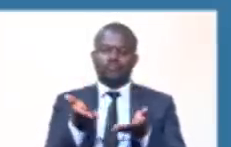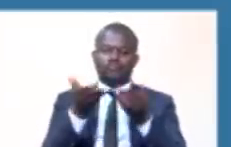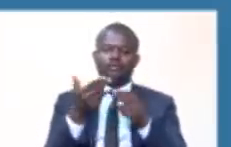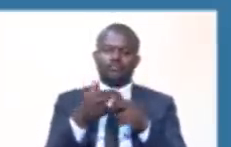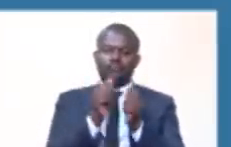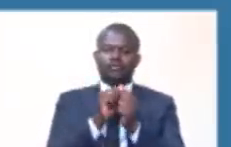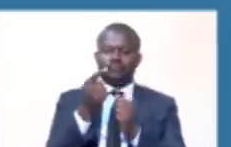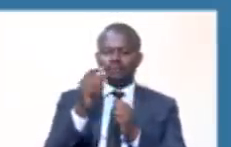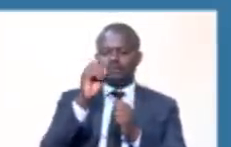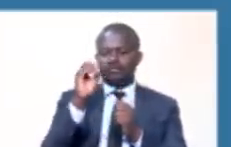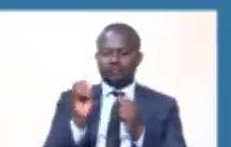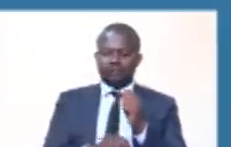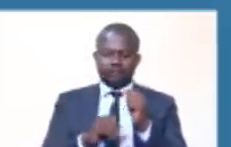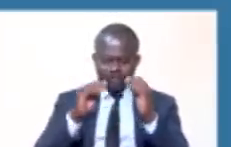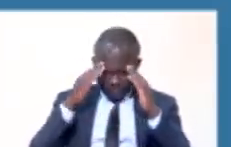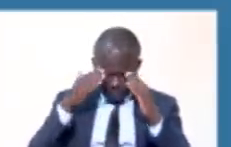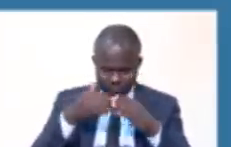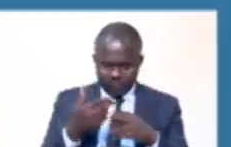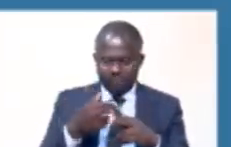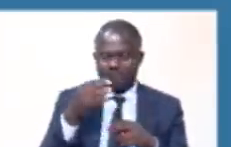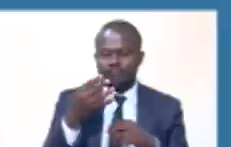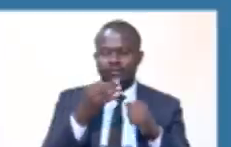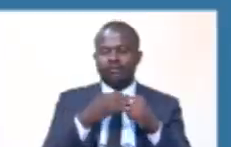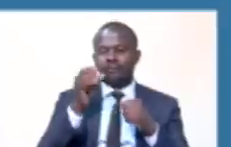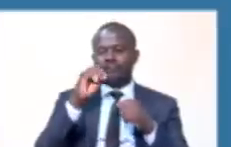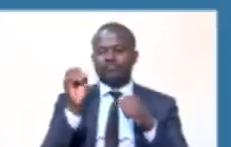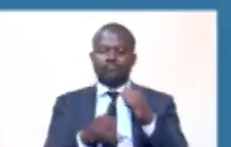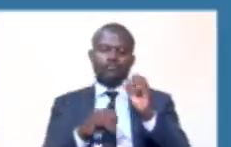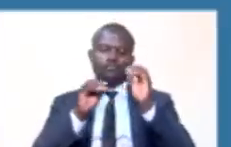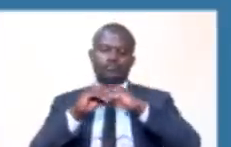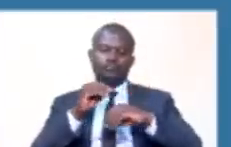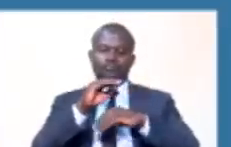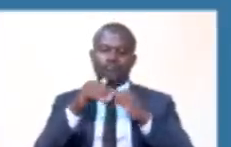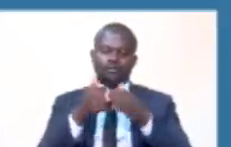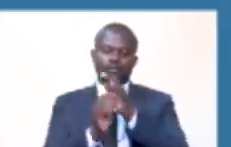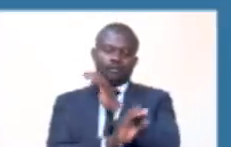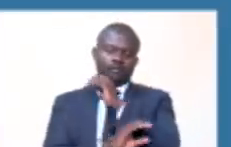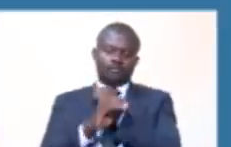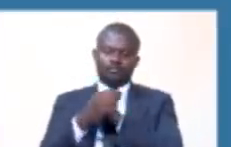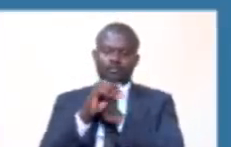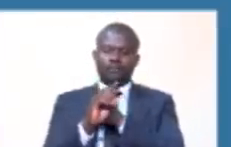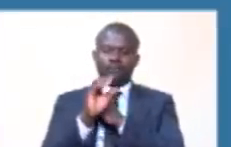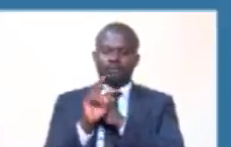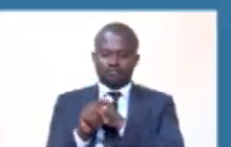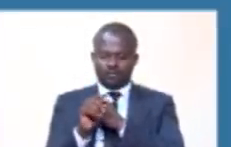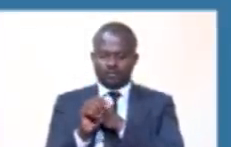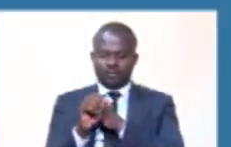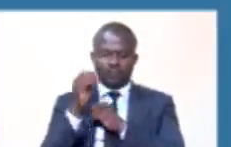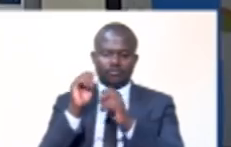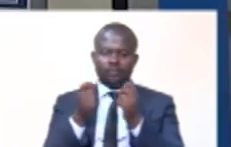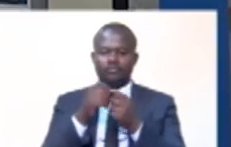cya 11% rwiharira uruhare rwa 48% by'umusaruro mbumbe w'igihugu GDP mu gihembwe cya gatatu cy'uyu